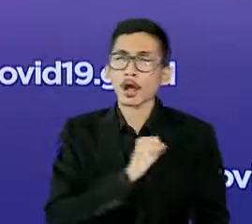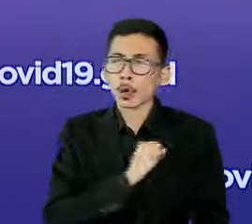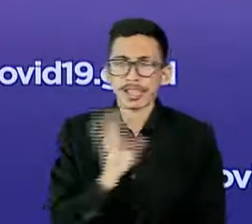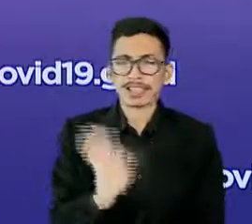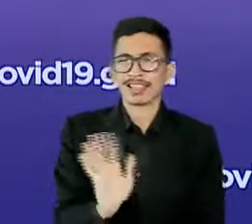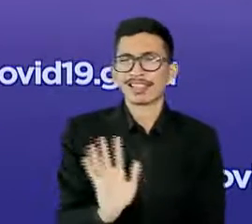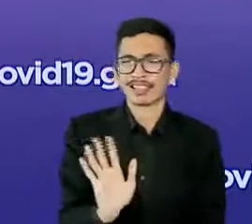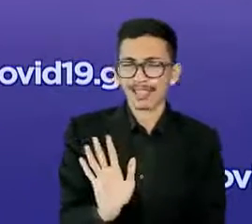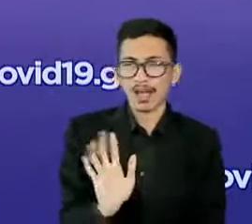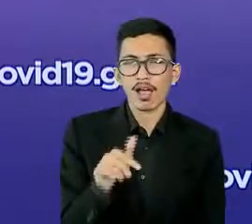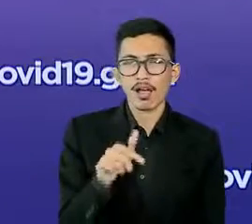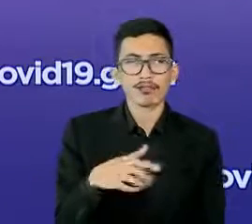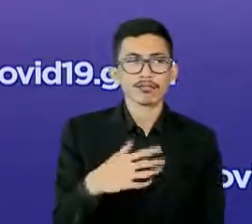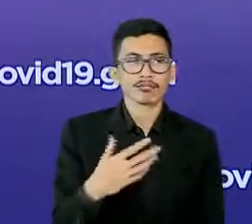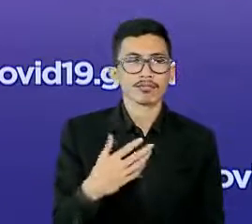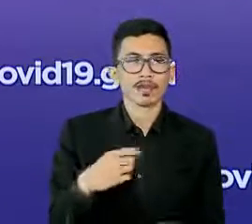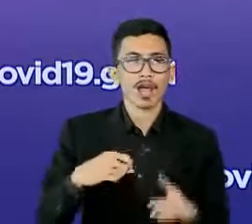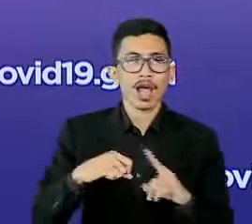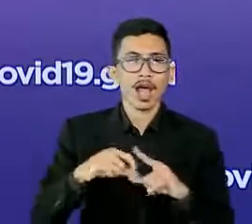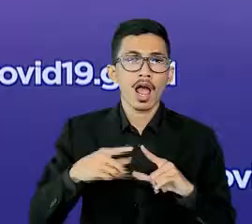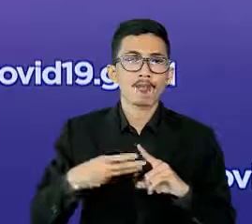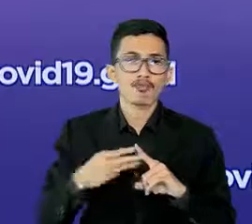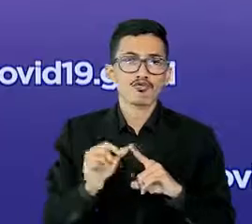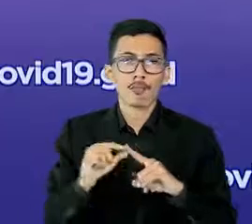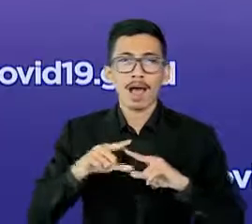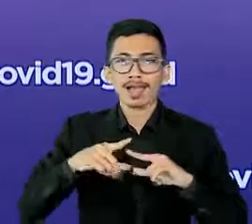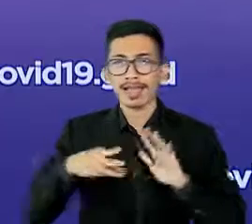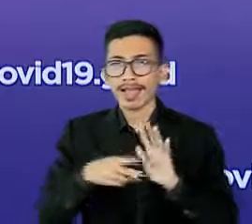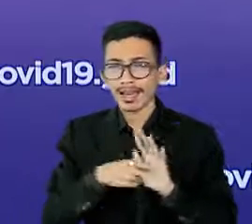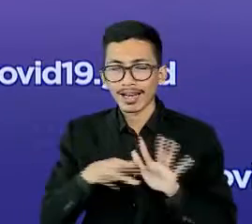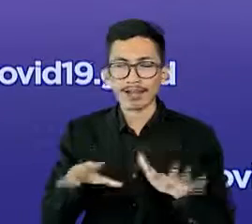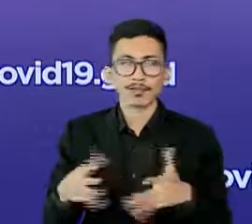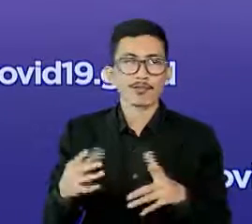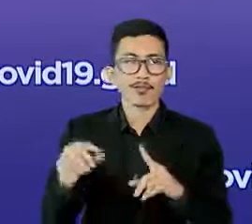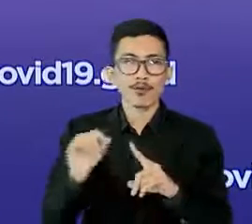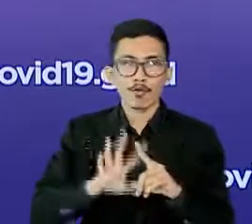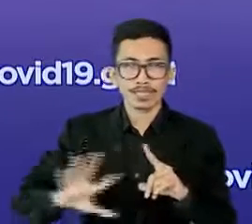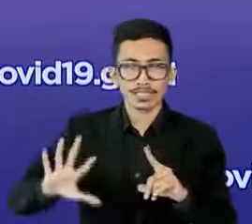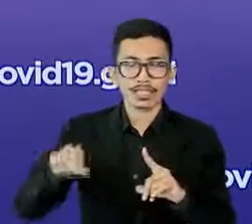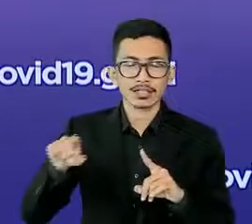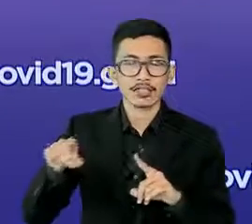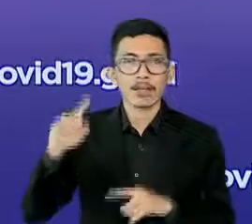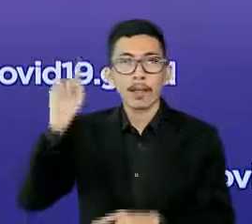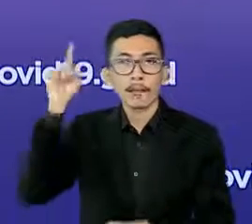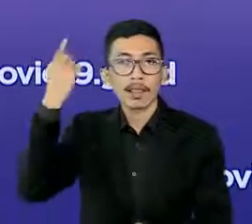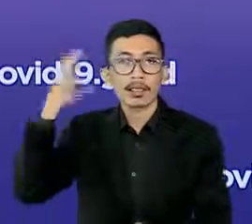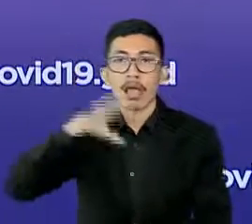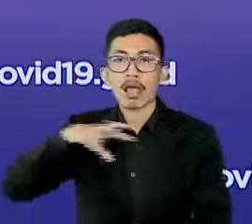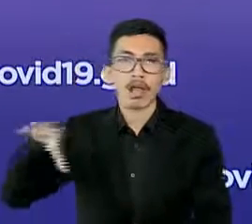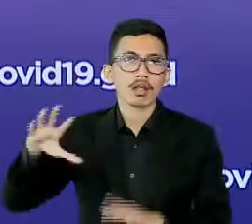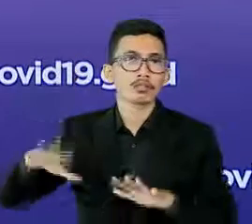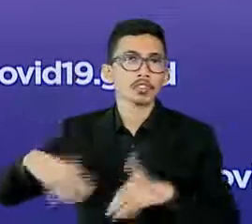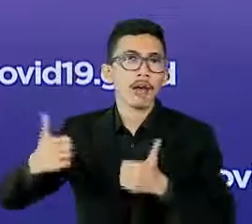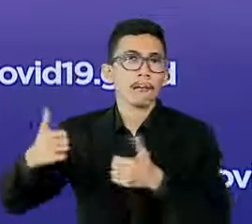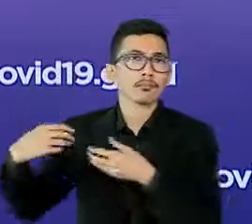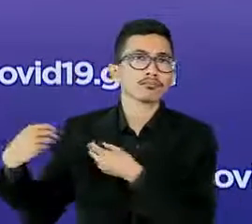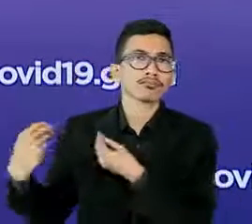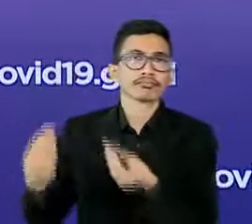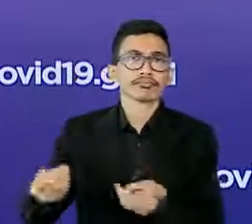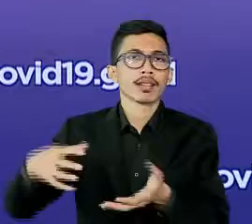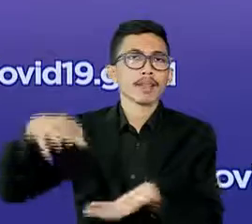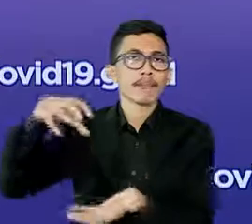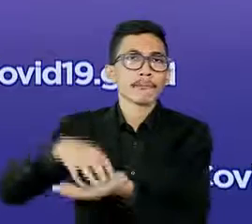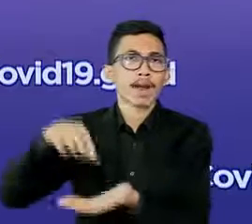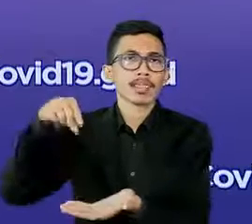Kabupaten maupun di tingkat provinsi karena tempat-tempat isolasi terpusat yang disiapkan oleh pemerintah daerah maupun pemerintah pusat